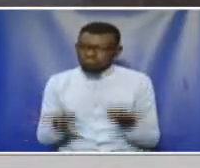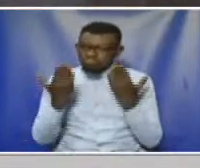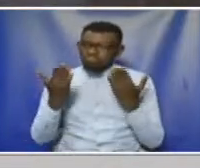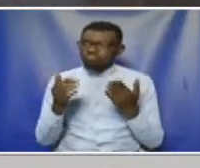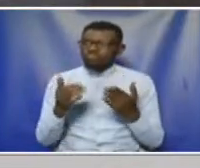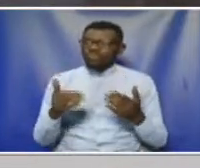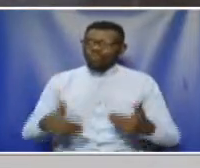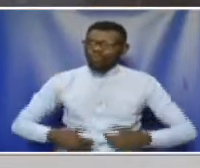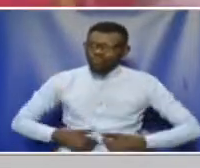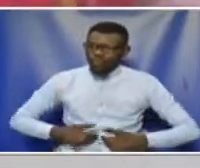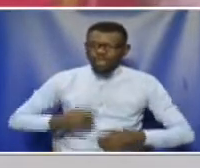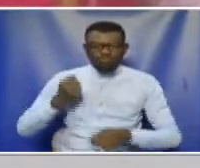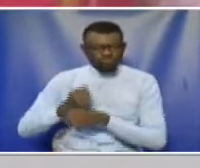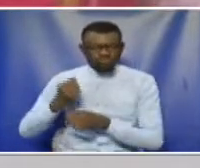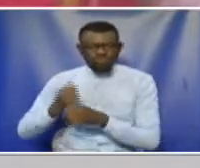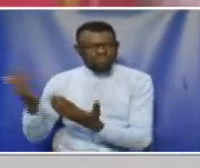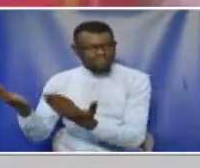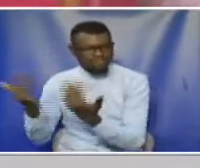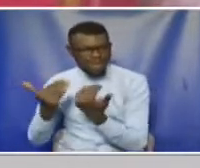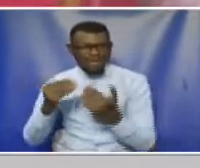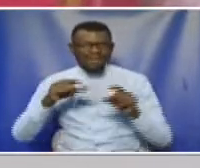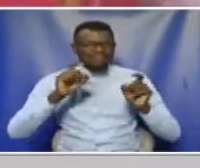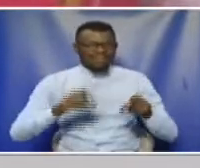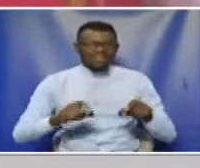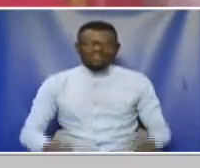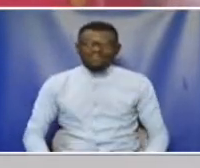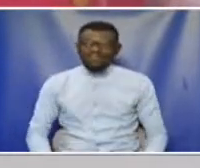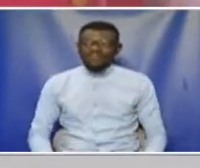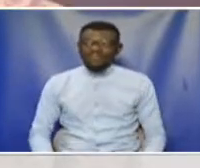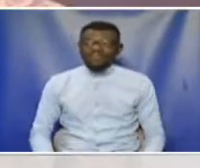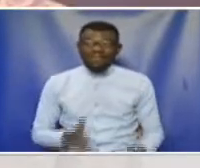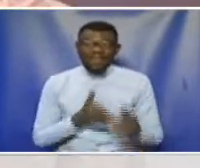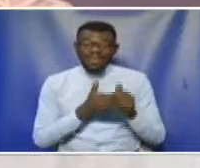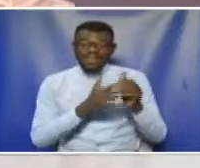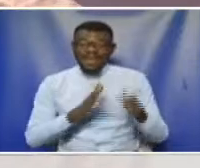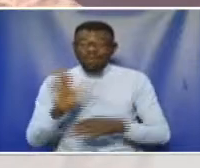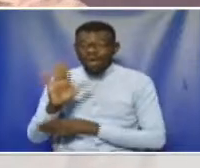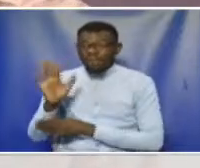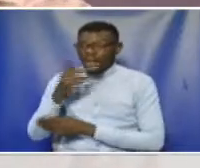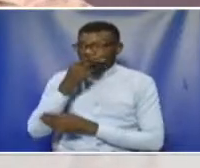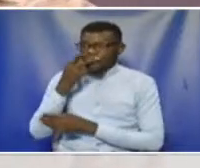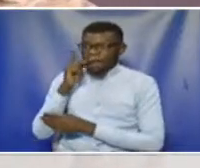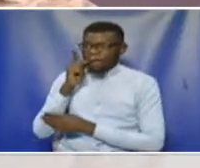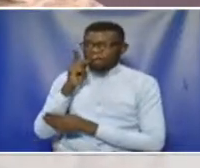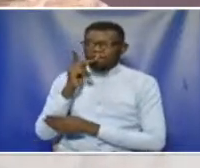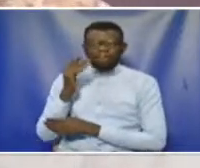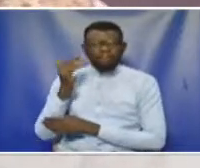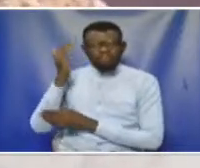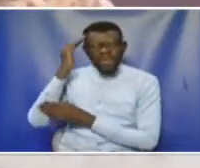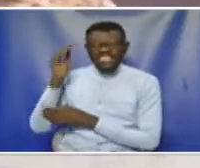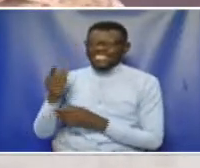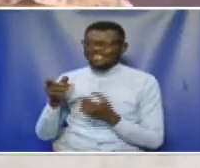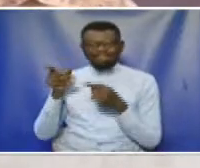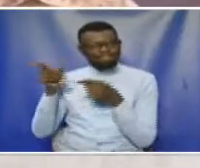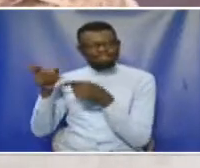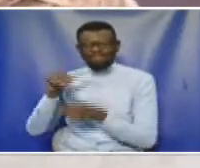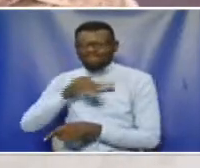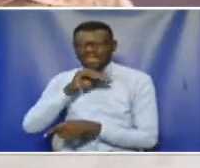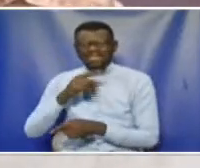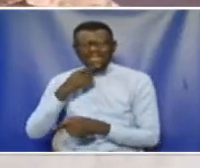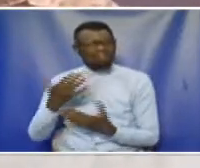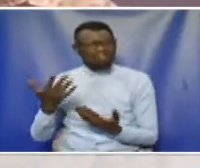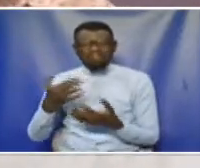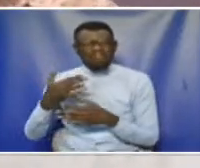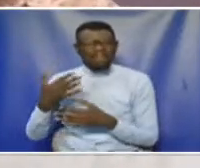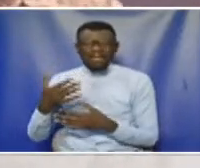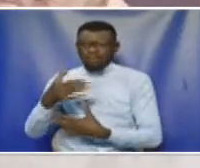vijana warudi kazi. Kinara wa Wiper Kalonzo Musyoka Jumatatu alimkashifu Odinga kwa kutokuwa mwaminifu. Leo hii Odinga